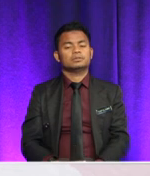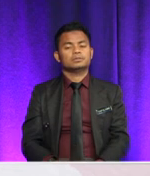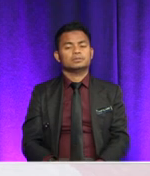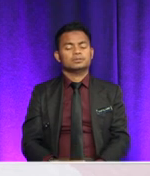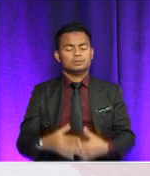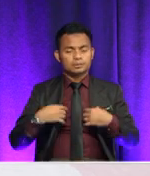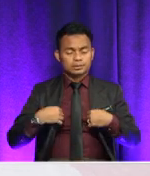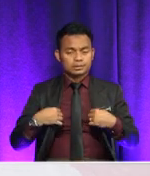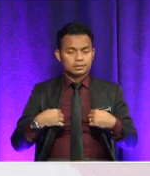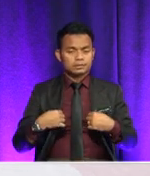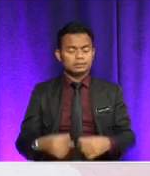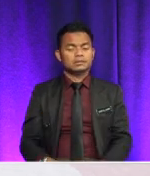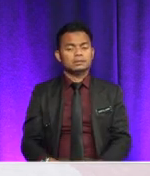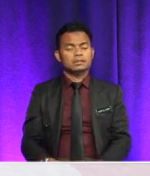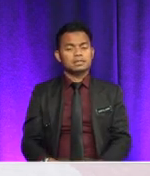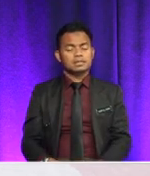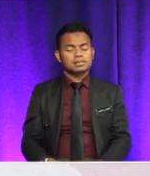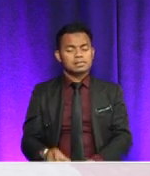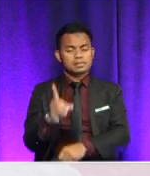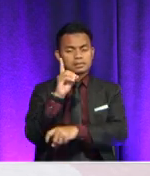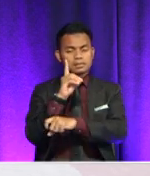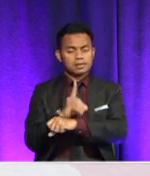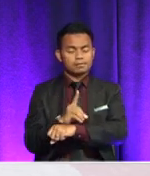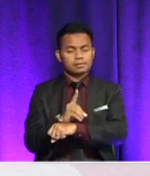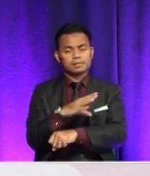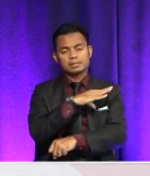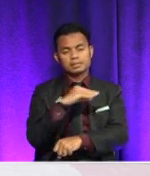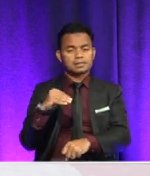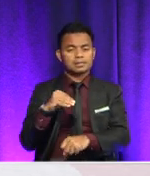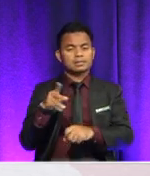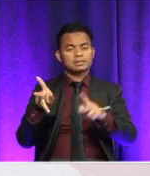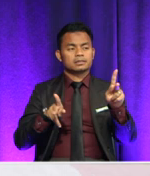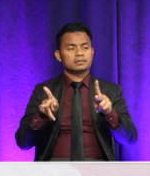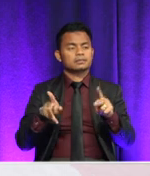kendaraan Ayah ini merupakan ayat majemuk gabungan